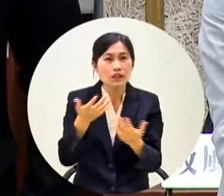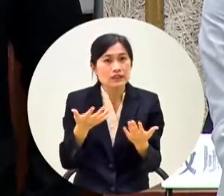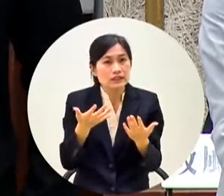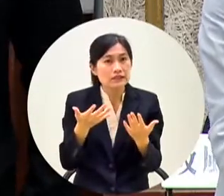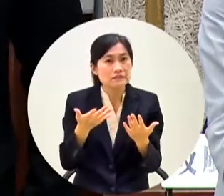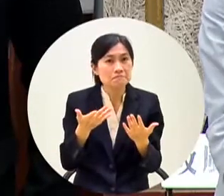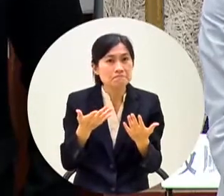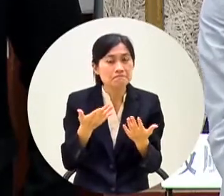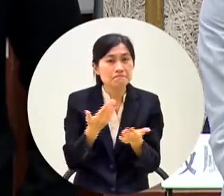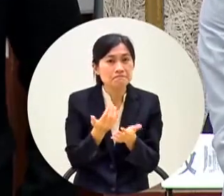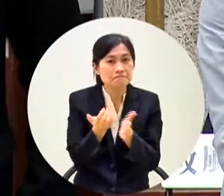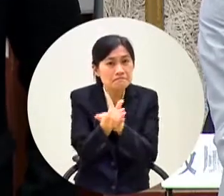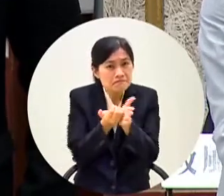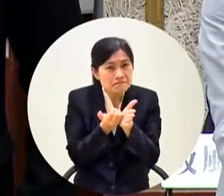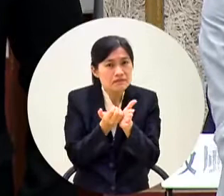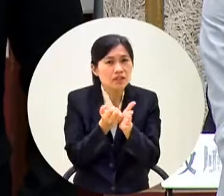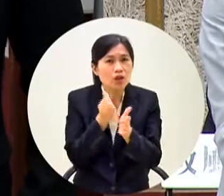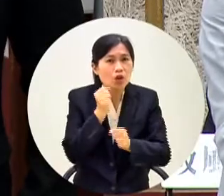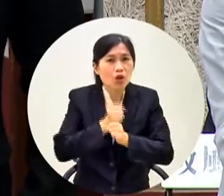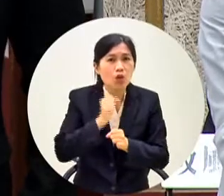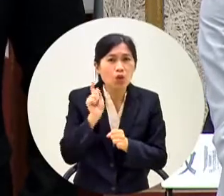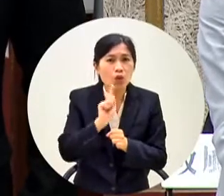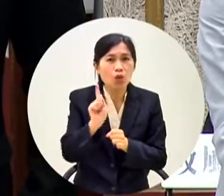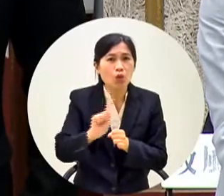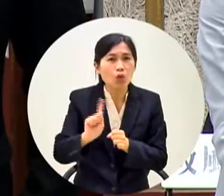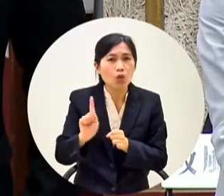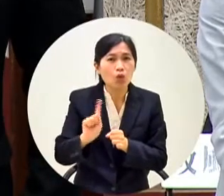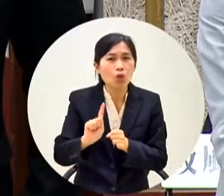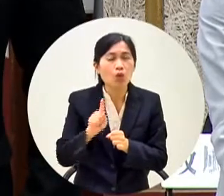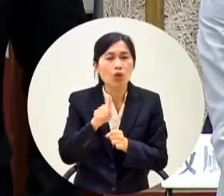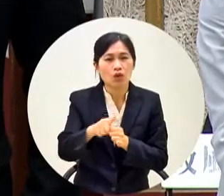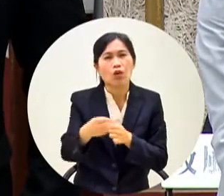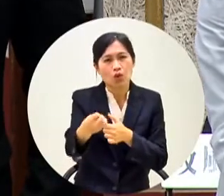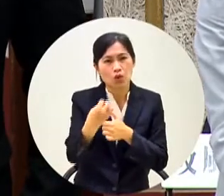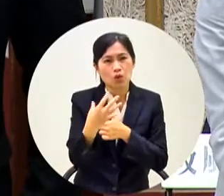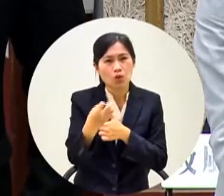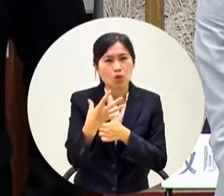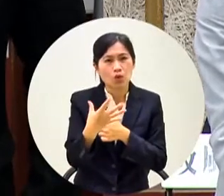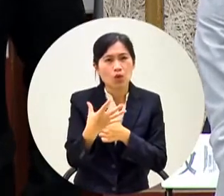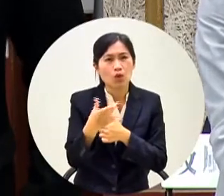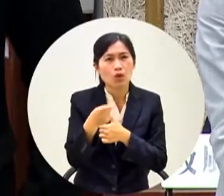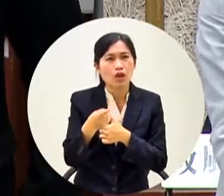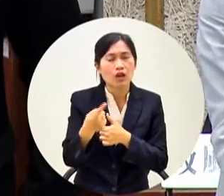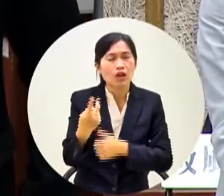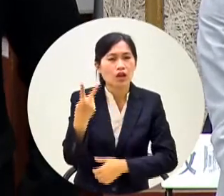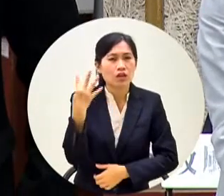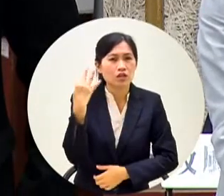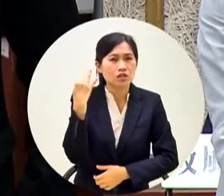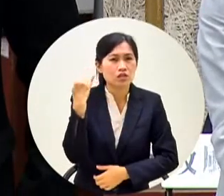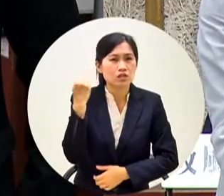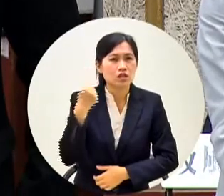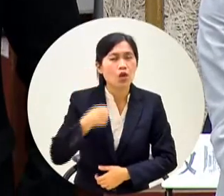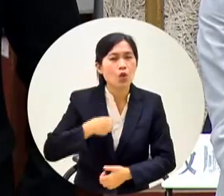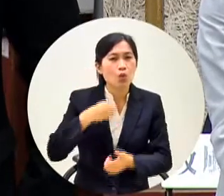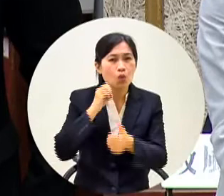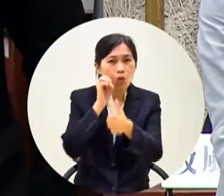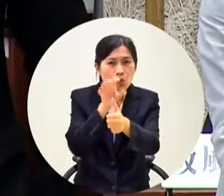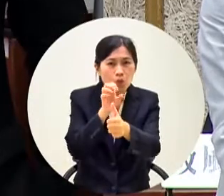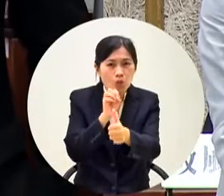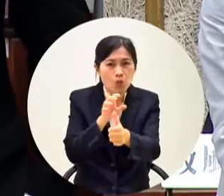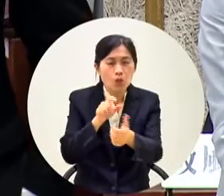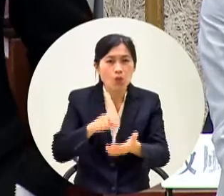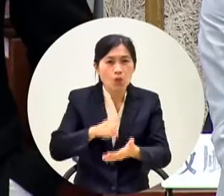绸缪？ 对，是。 哦，啊，你比如讲，我进前嘛，顶几工我嘛甲你提议讲，是毋会